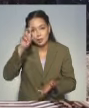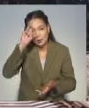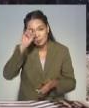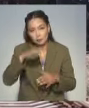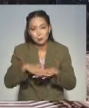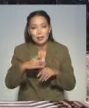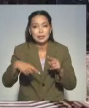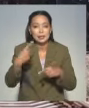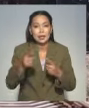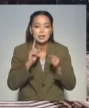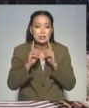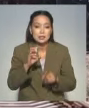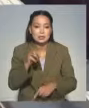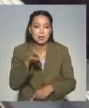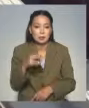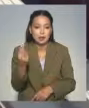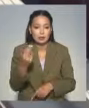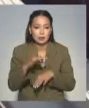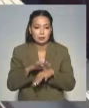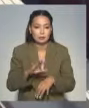саммиті Астанада өтеді.